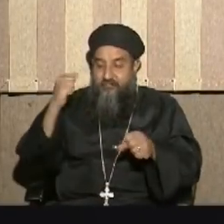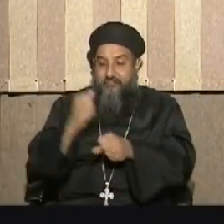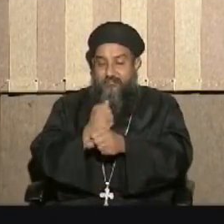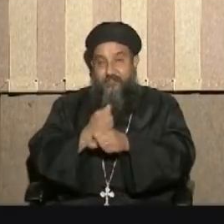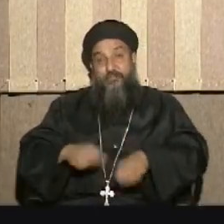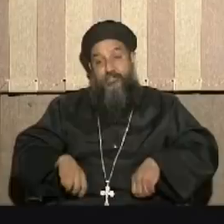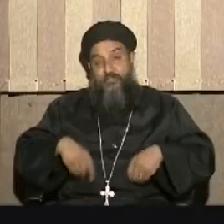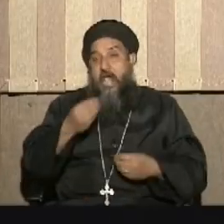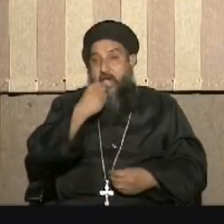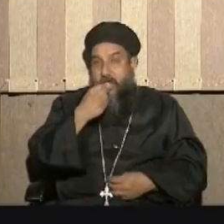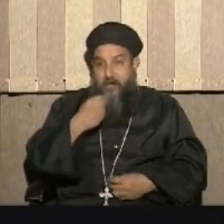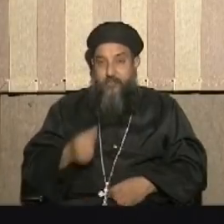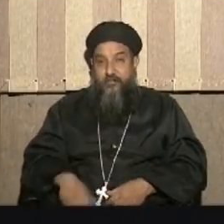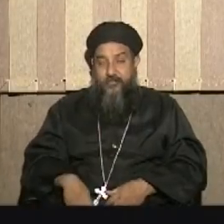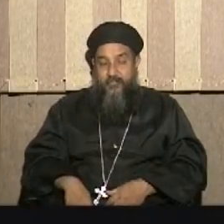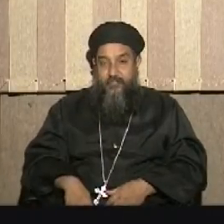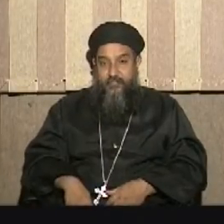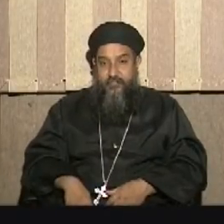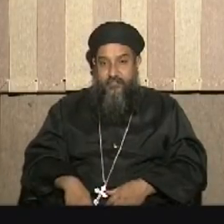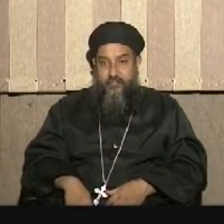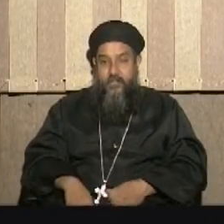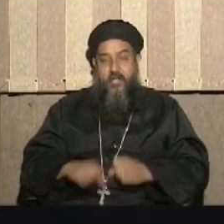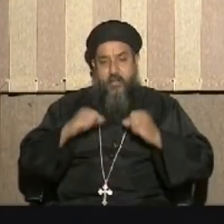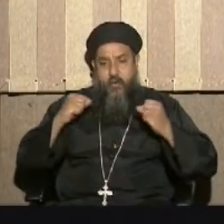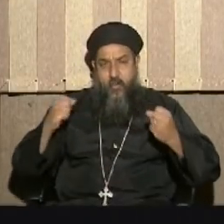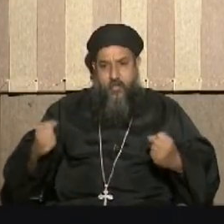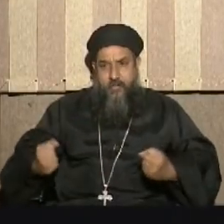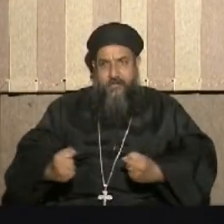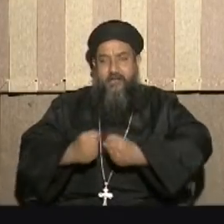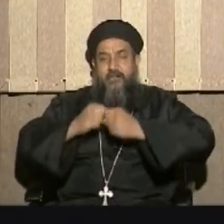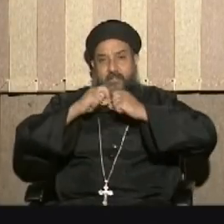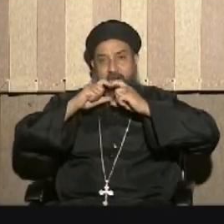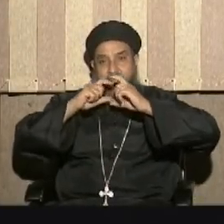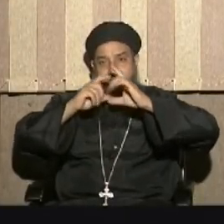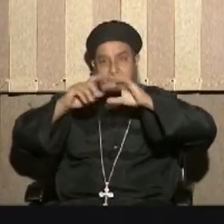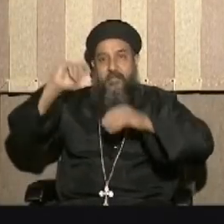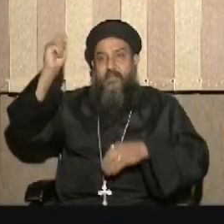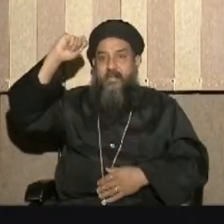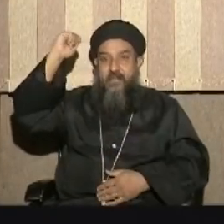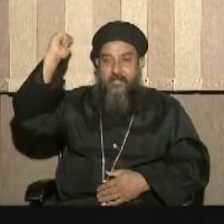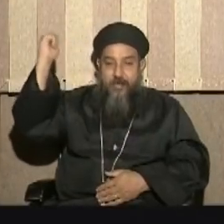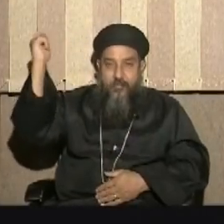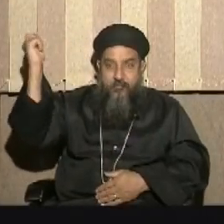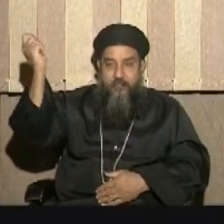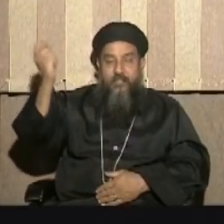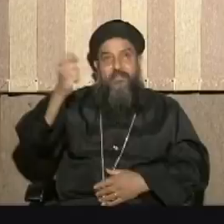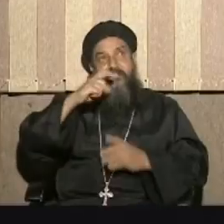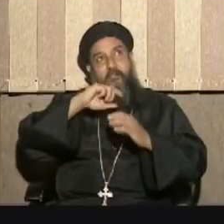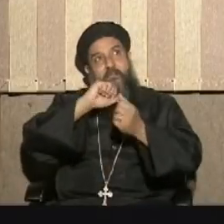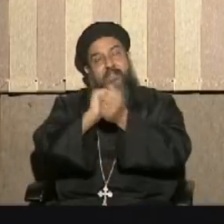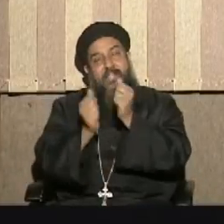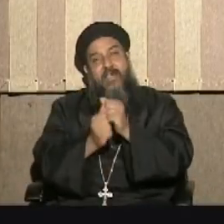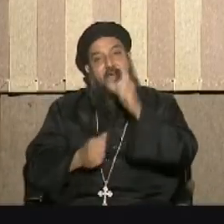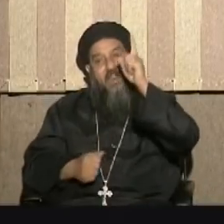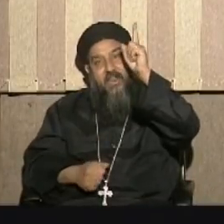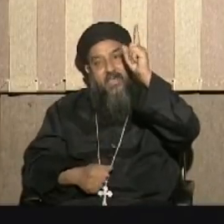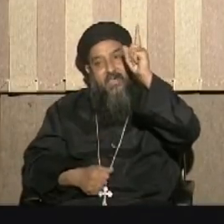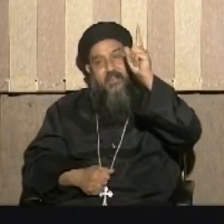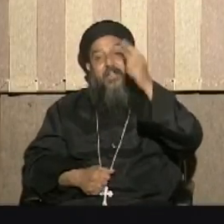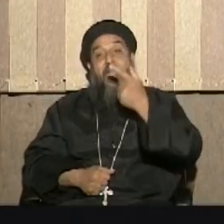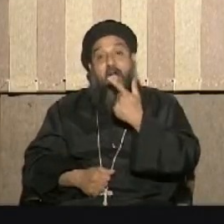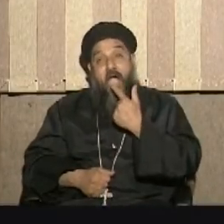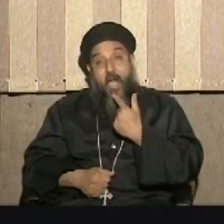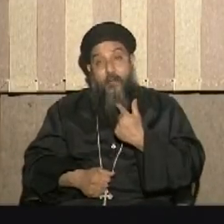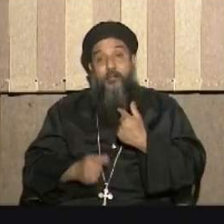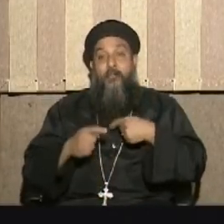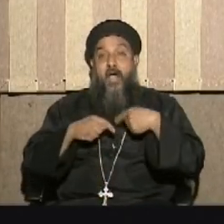شغل اليدين لازم اللسان يلهج بالمزامير وتجعل العقل يصلي، لأن الله يحب